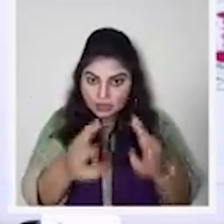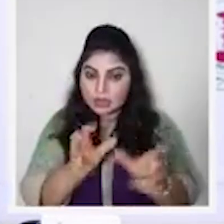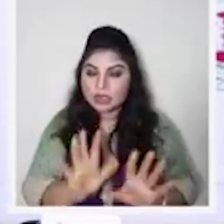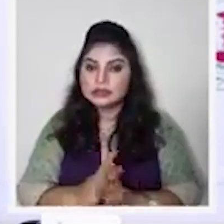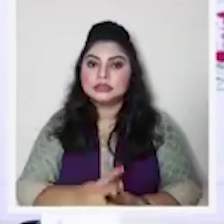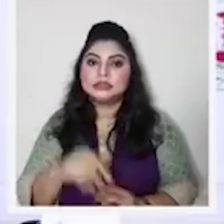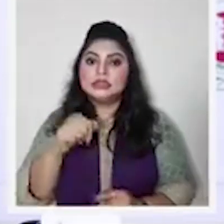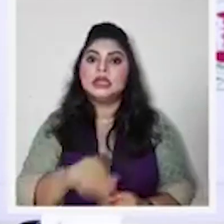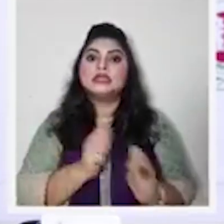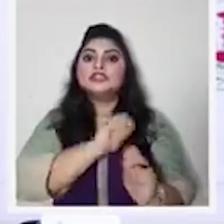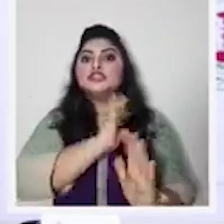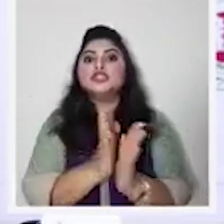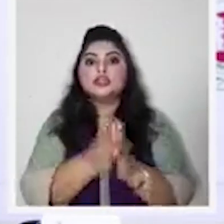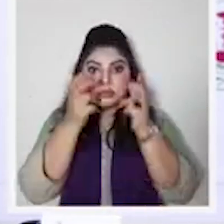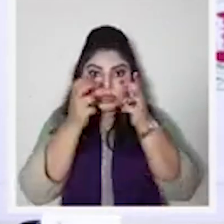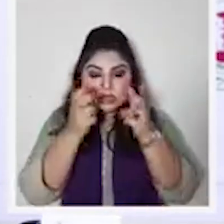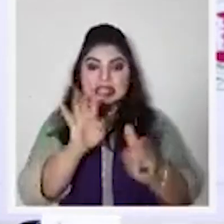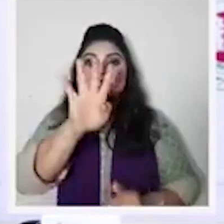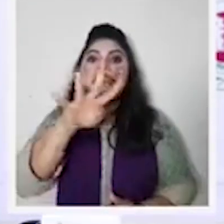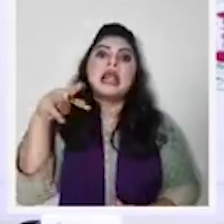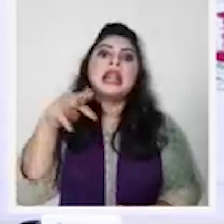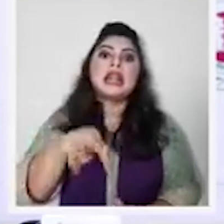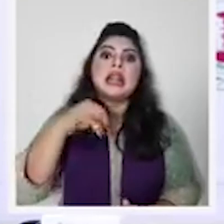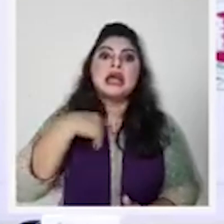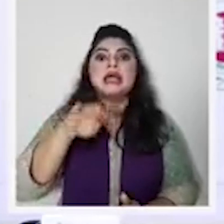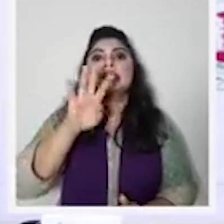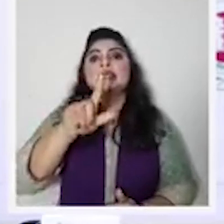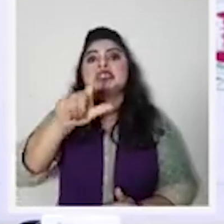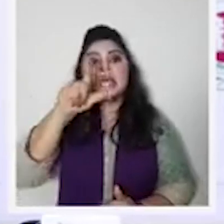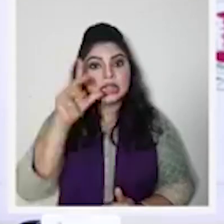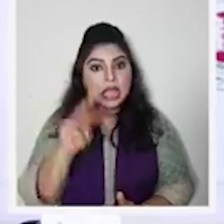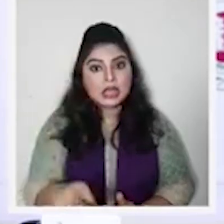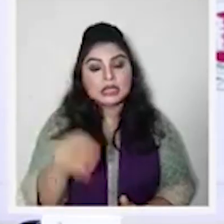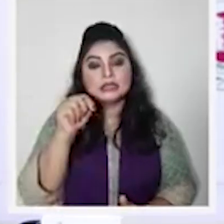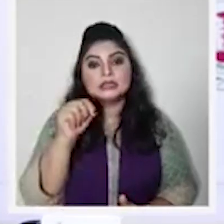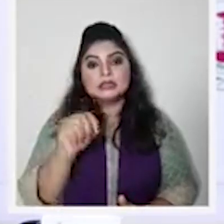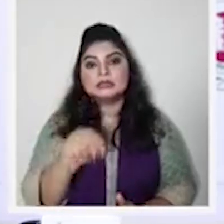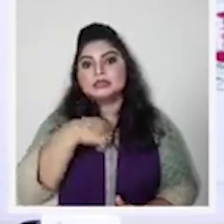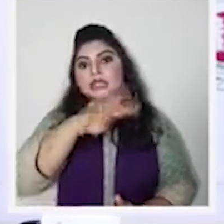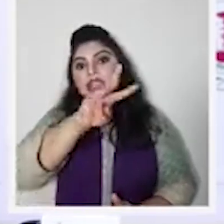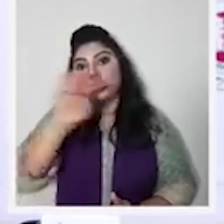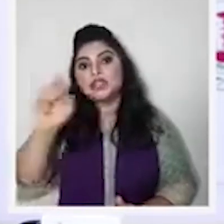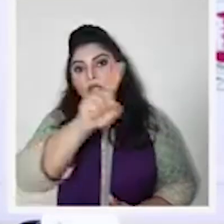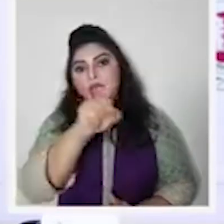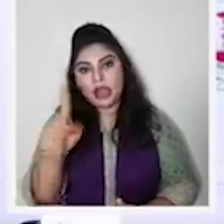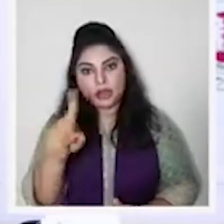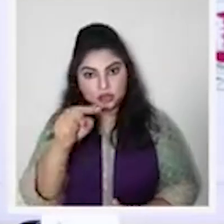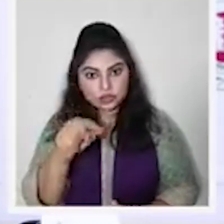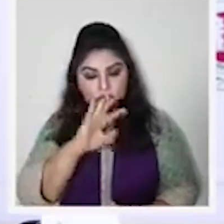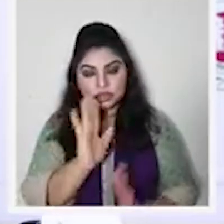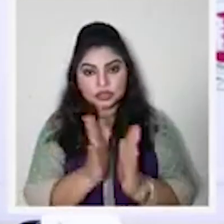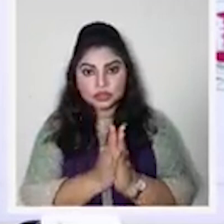আছেন 18,498 জন। 24 ঘন্টায় কোয়ারেন্টাইনে যুক্ত হয়েছেন 1,781 জন। এ পর্যন্ত কোয়ারেন্টাইন